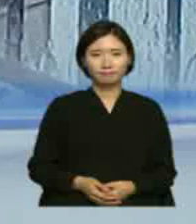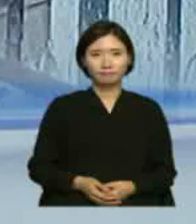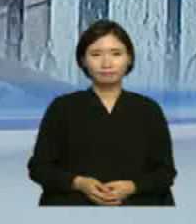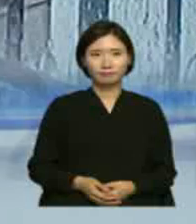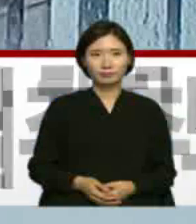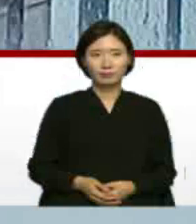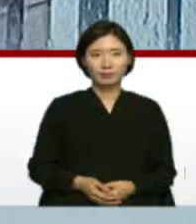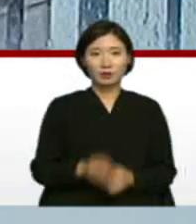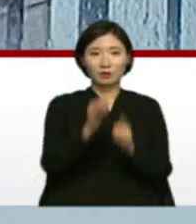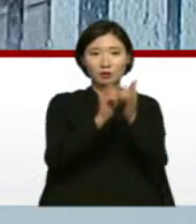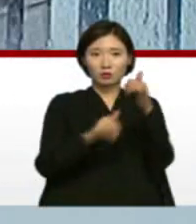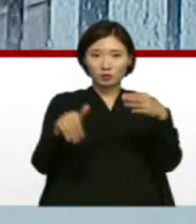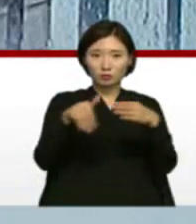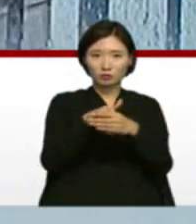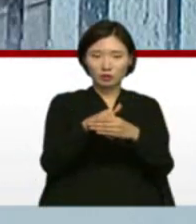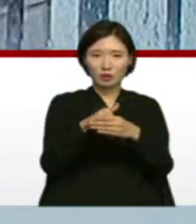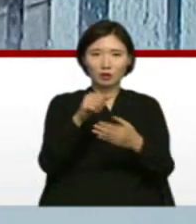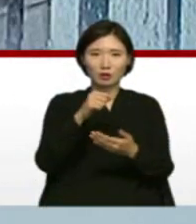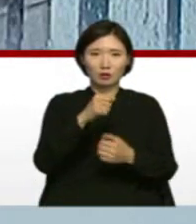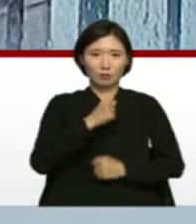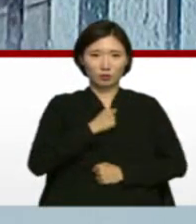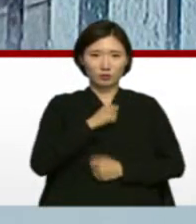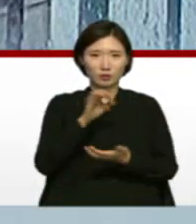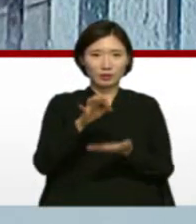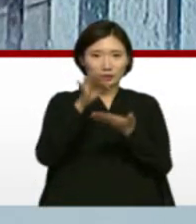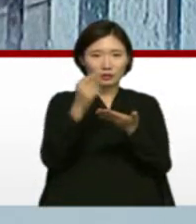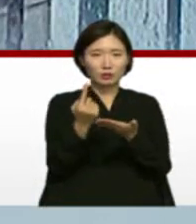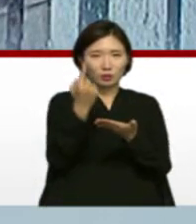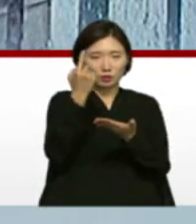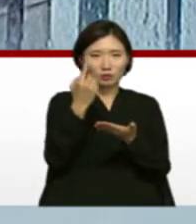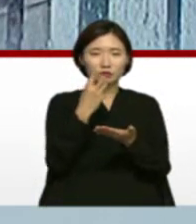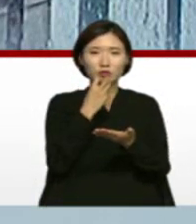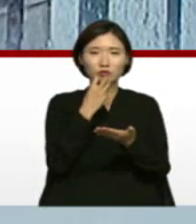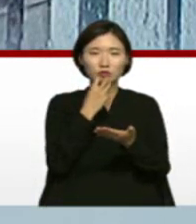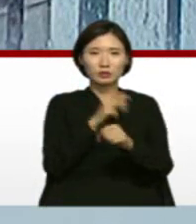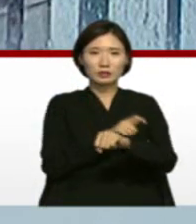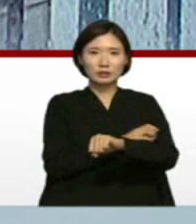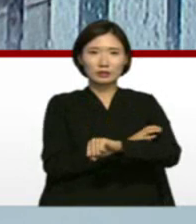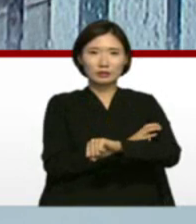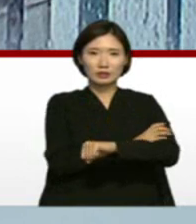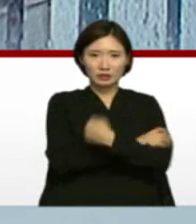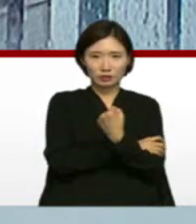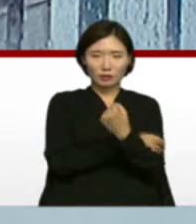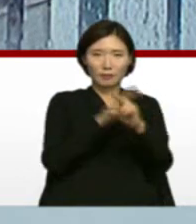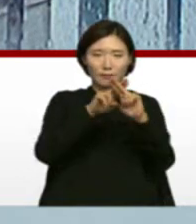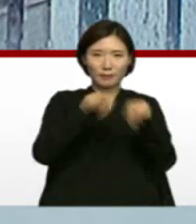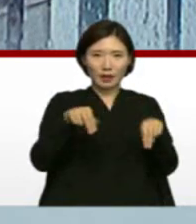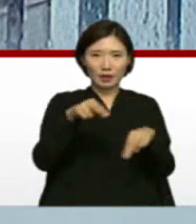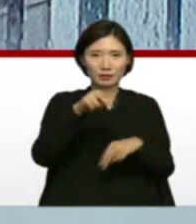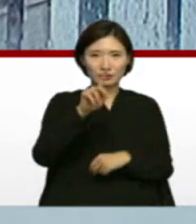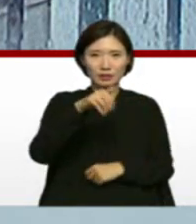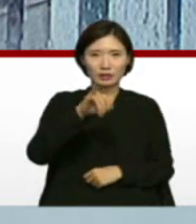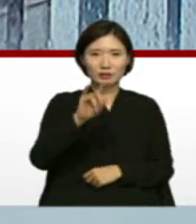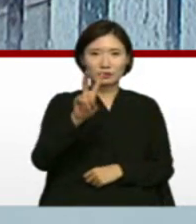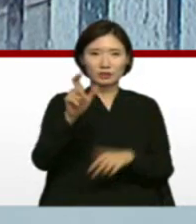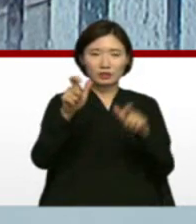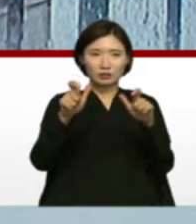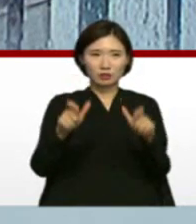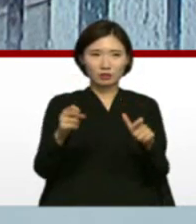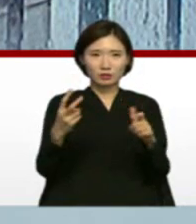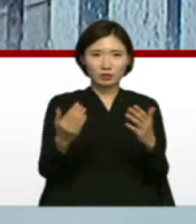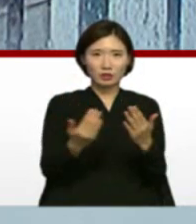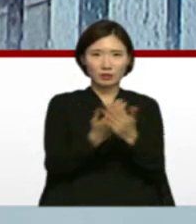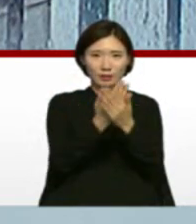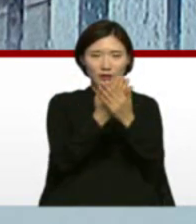한편 역사 문화적 보존가치가 높다 며 서울시가 직원 해제한 사직이 구역에 재개발 서 하지만 사업 이제